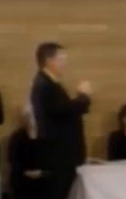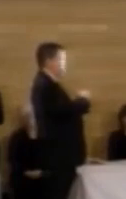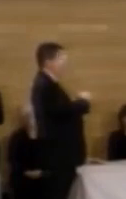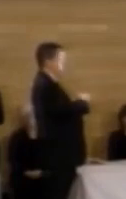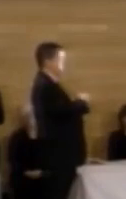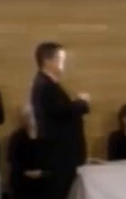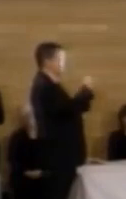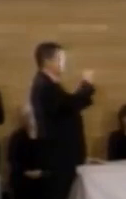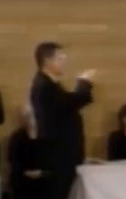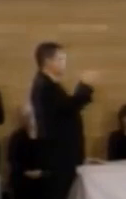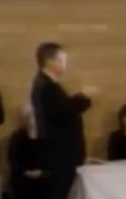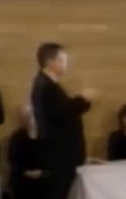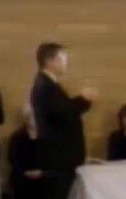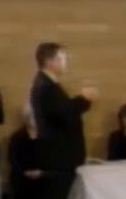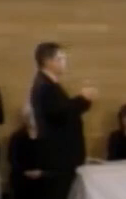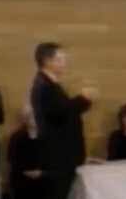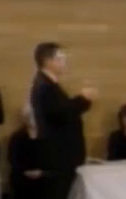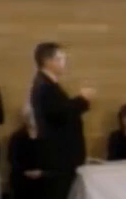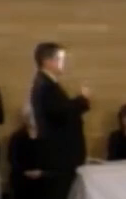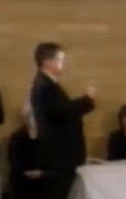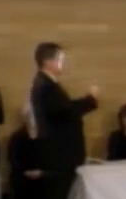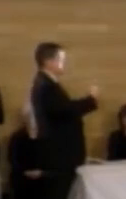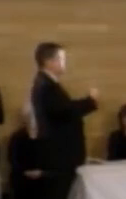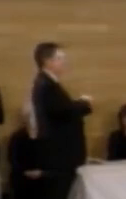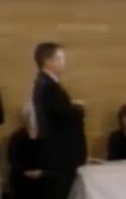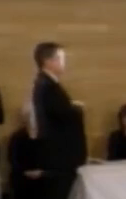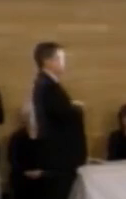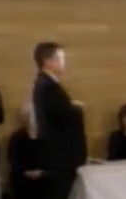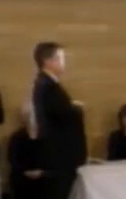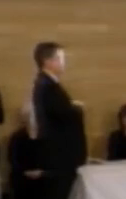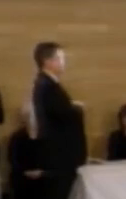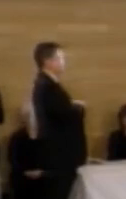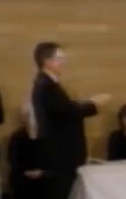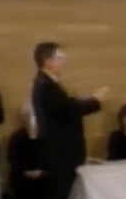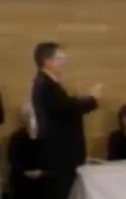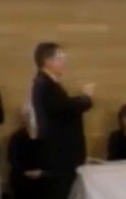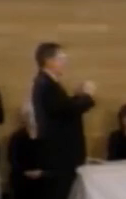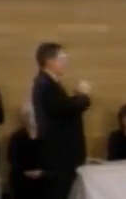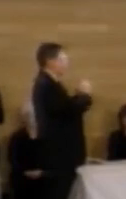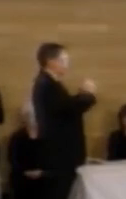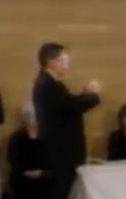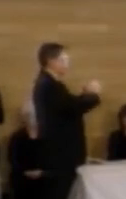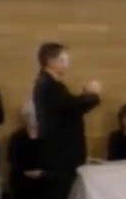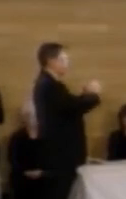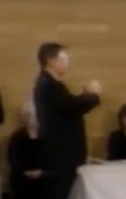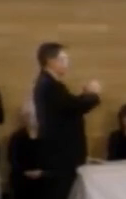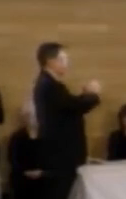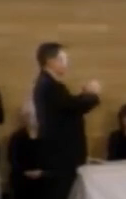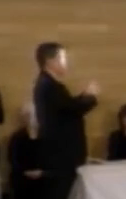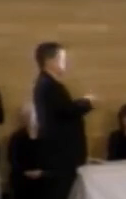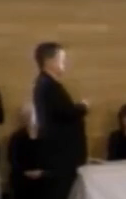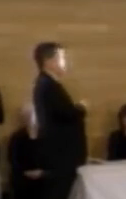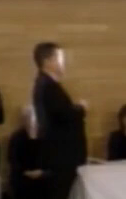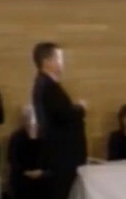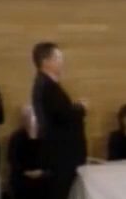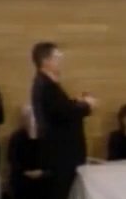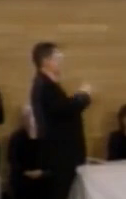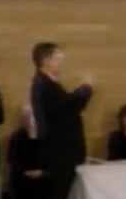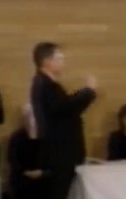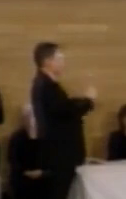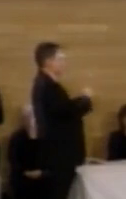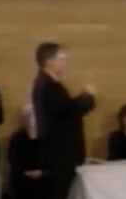宅の完成などにより応急仮設住宅にお住まいの方々すべてが恒久的住宅に移られました。